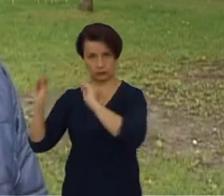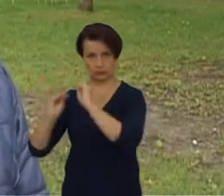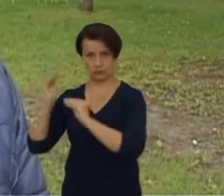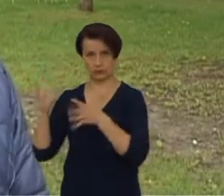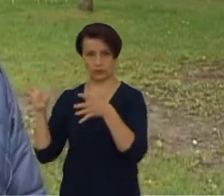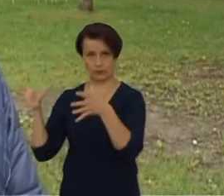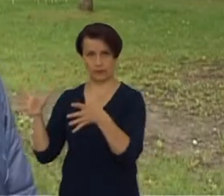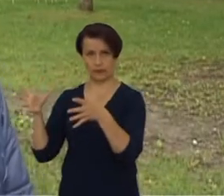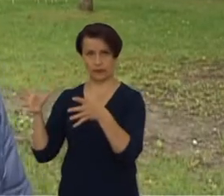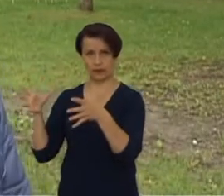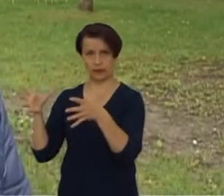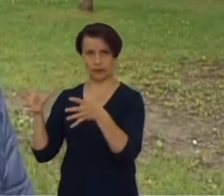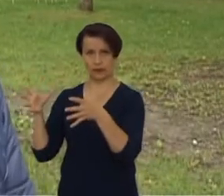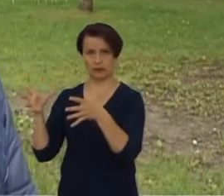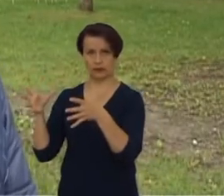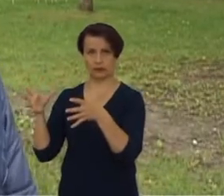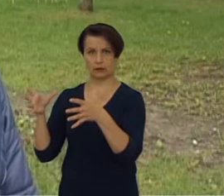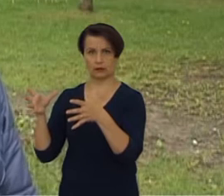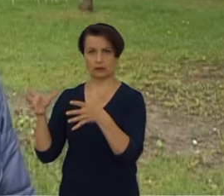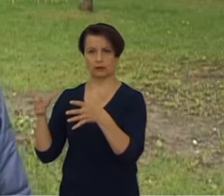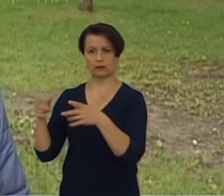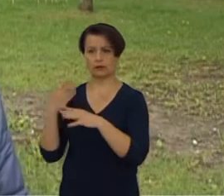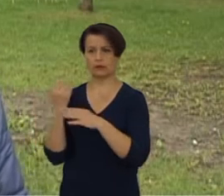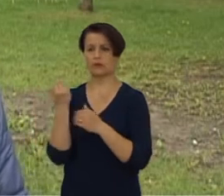kita instaliacija,